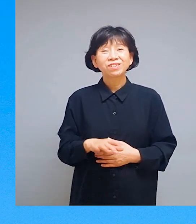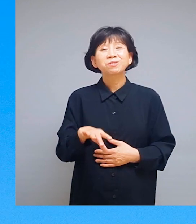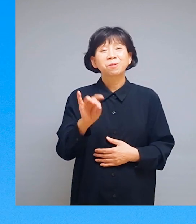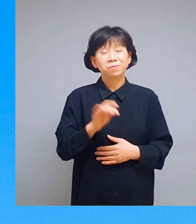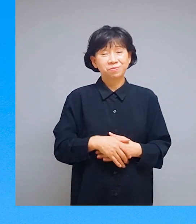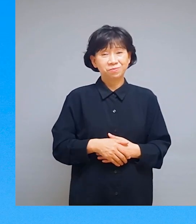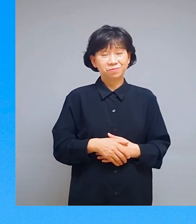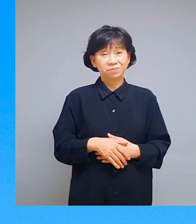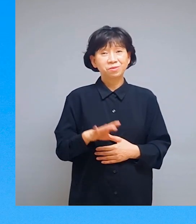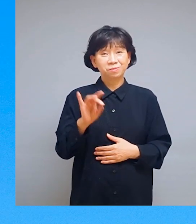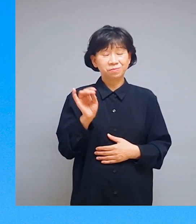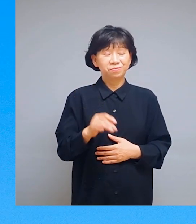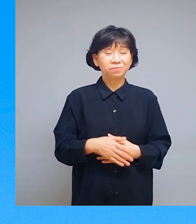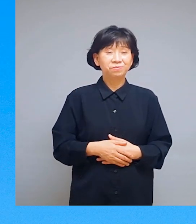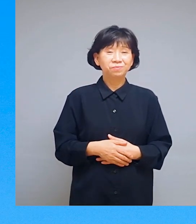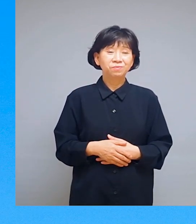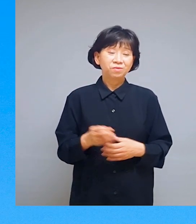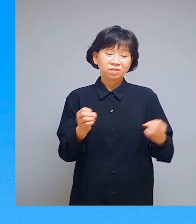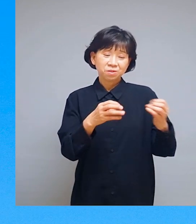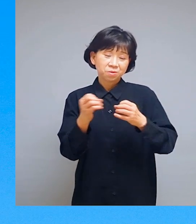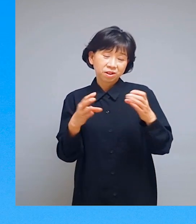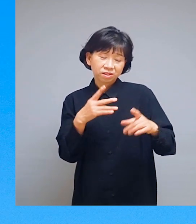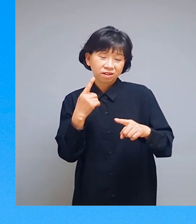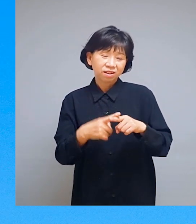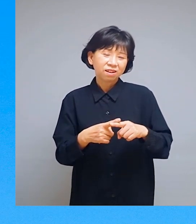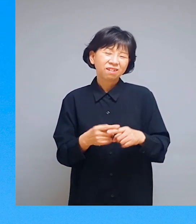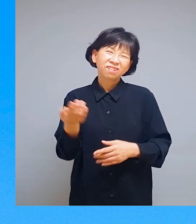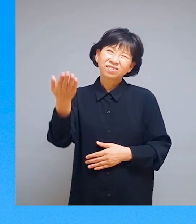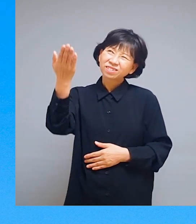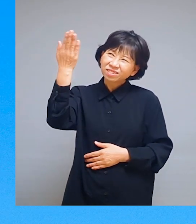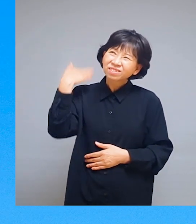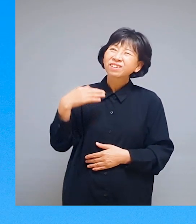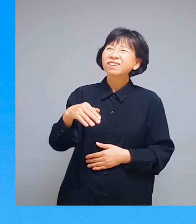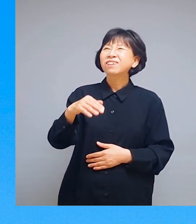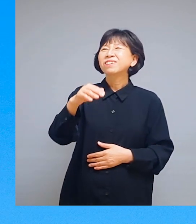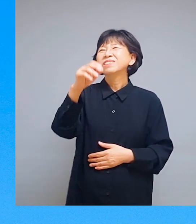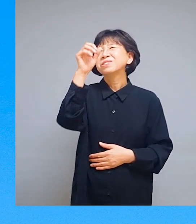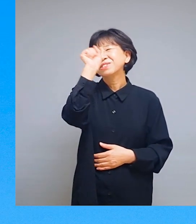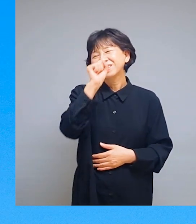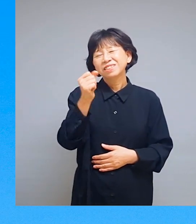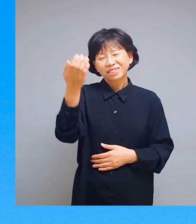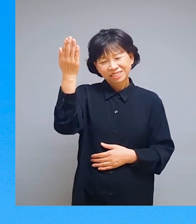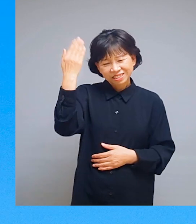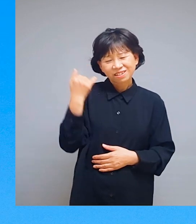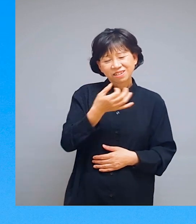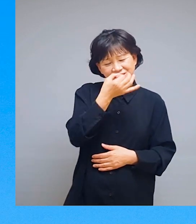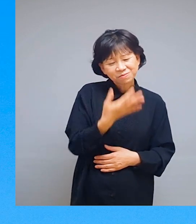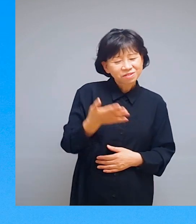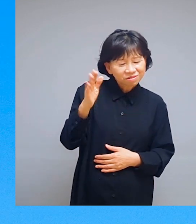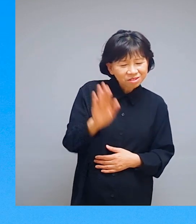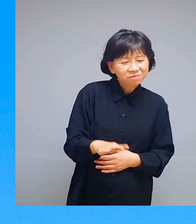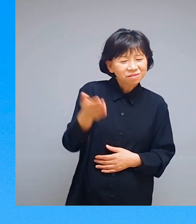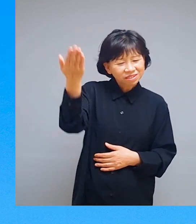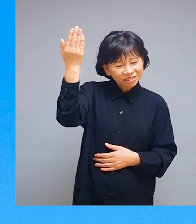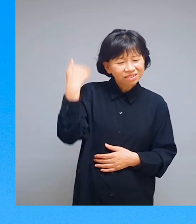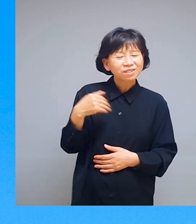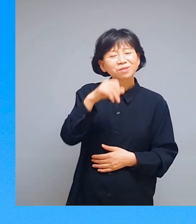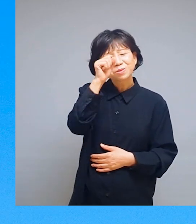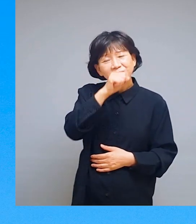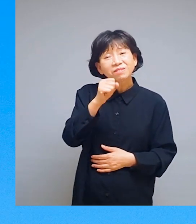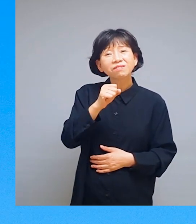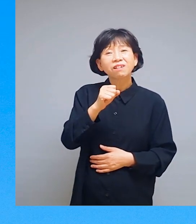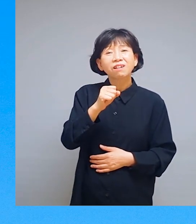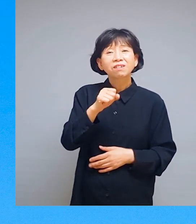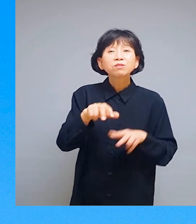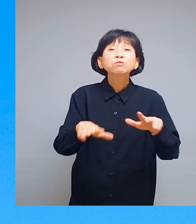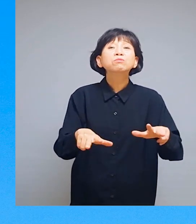근데 우리가 같이 대화하다가 이런 얘기를 하죠. 그때가 좋았어. 그때가 좋았어. 힘들었지만 그때가 좋았어.